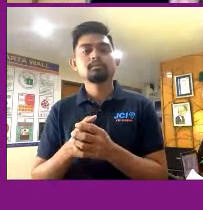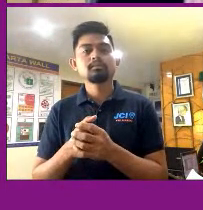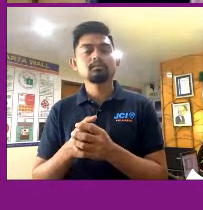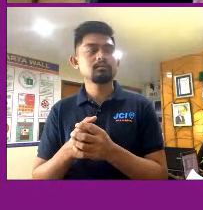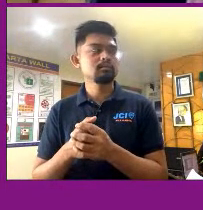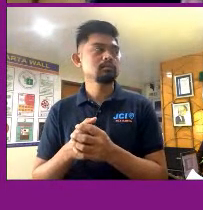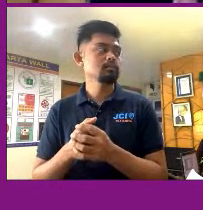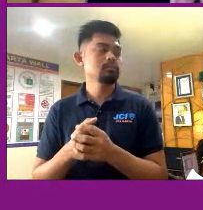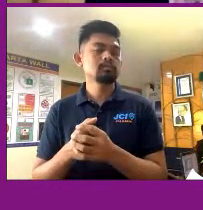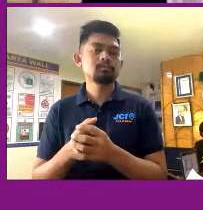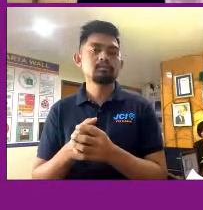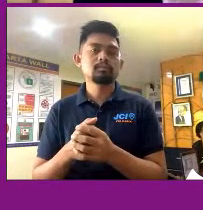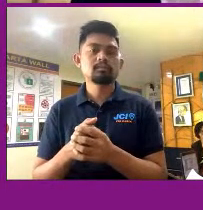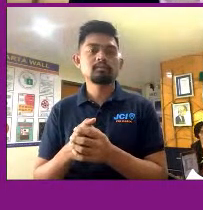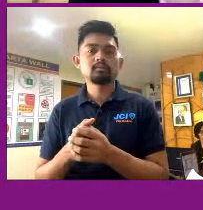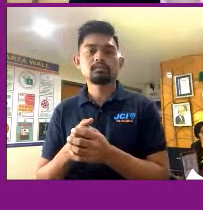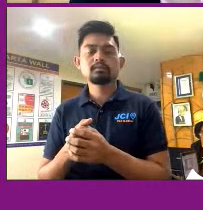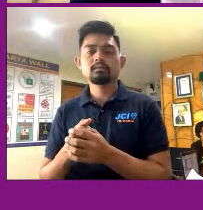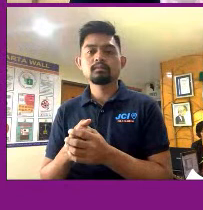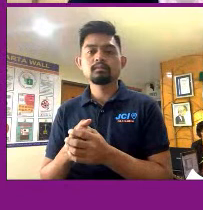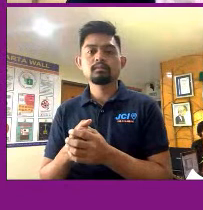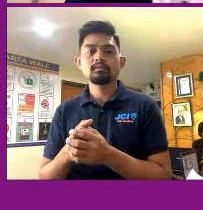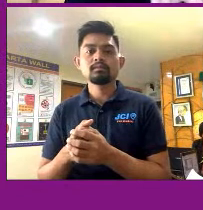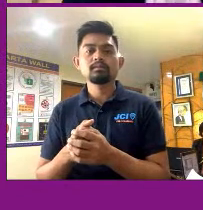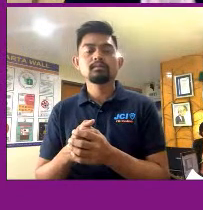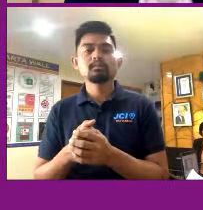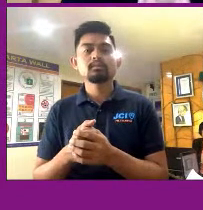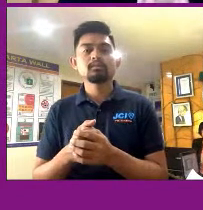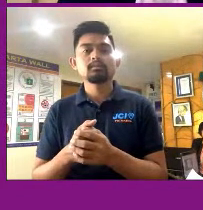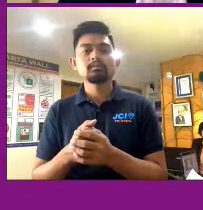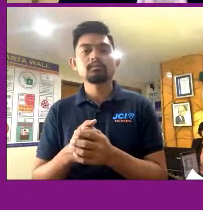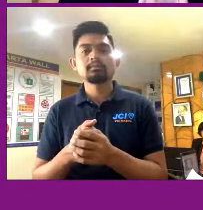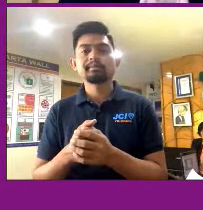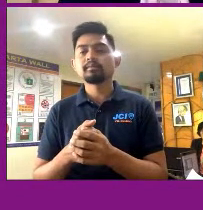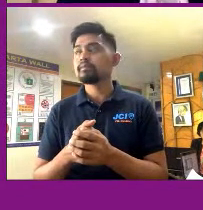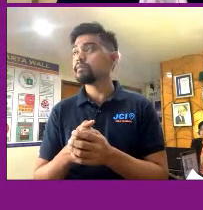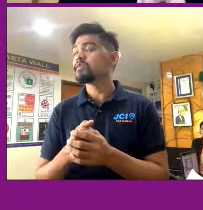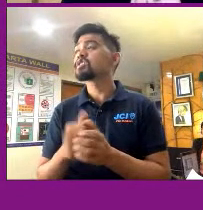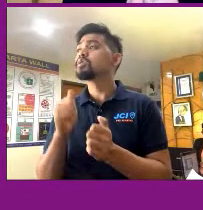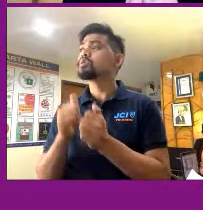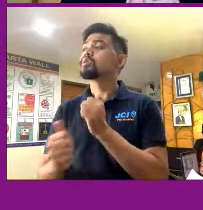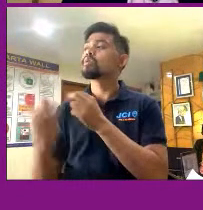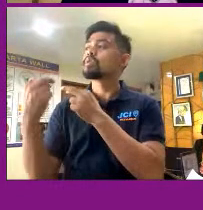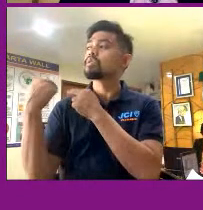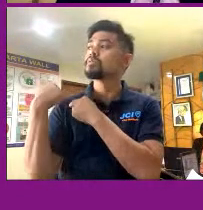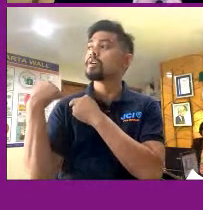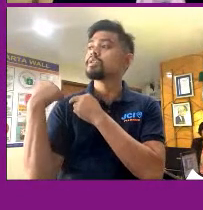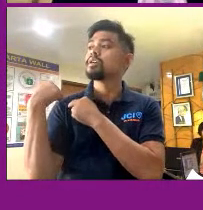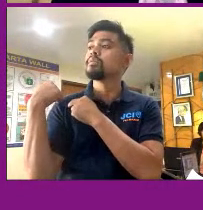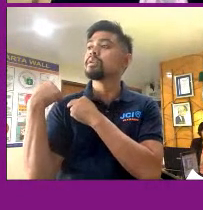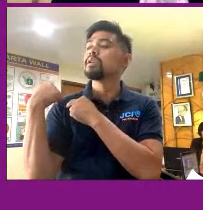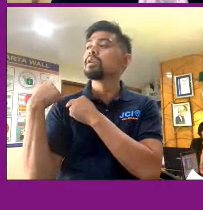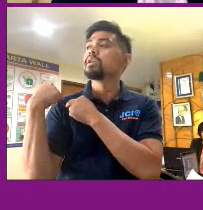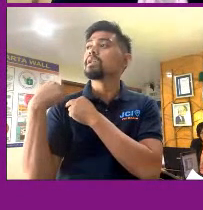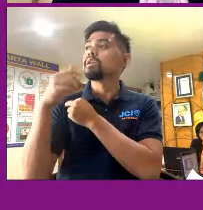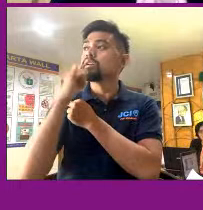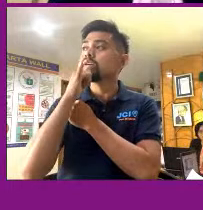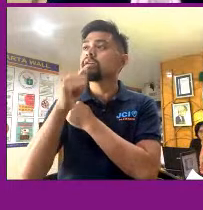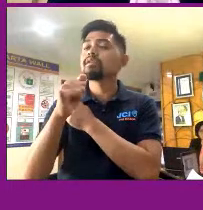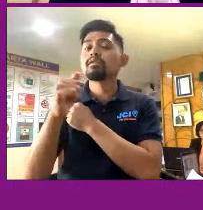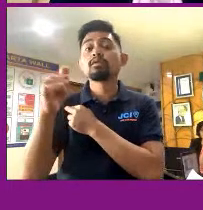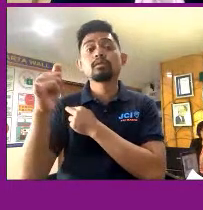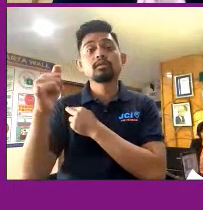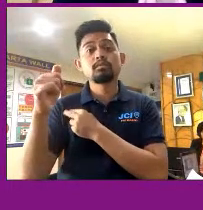mga local government units natin yung para mag-spearhead, para ma-heighten yung awareness ng...